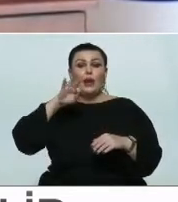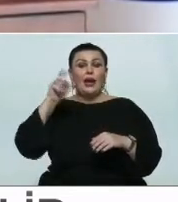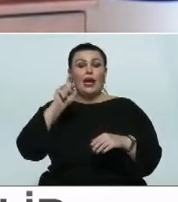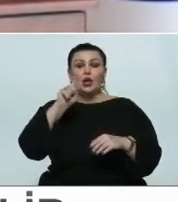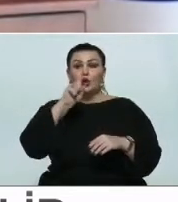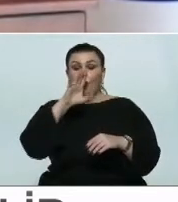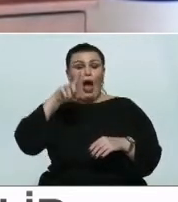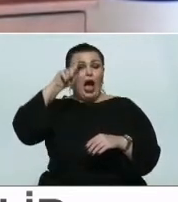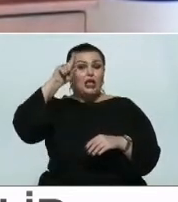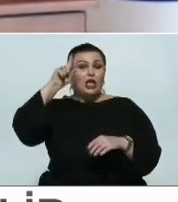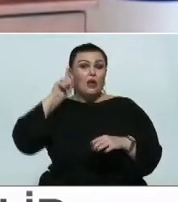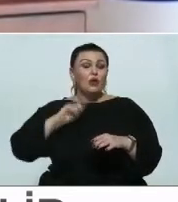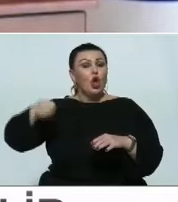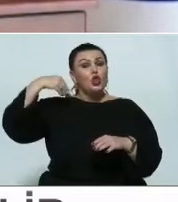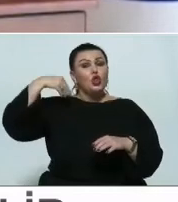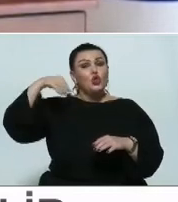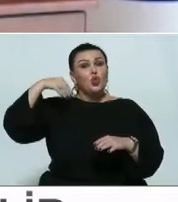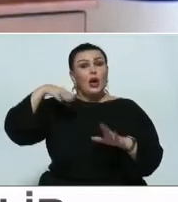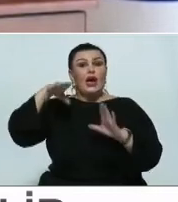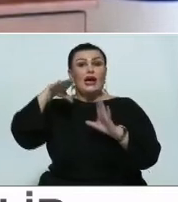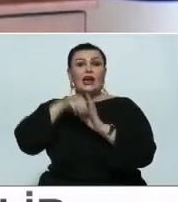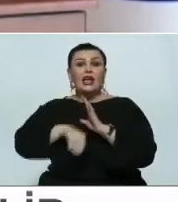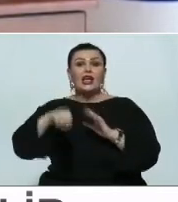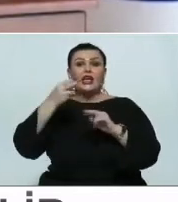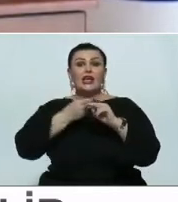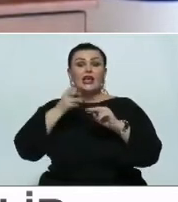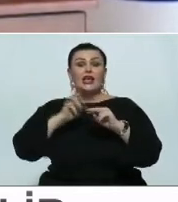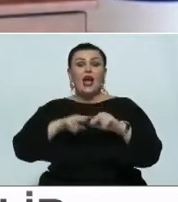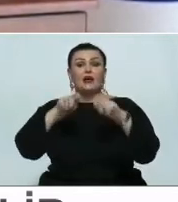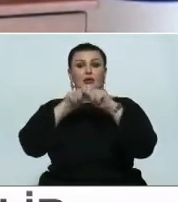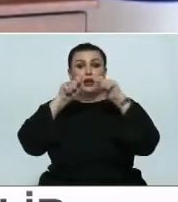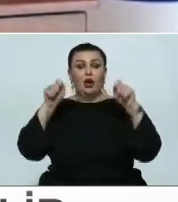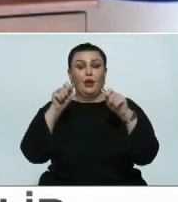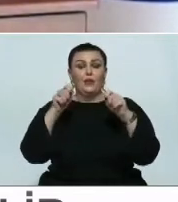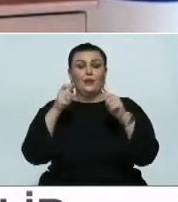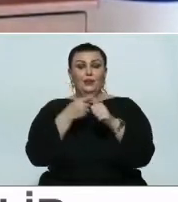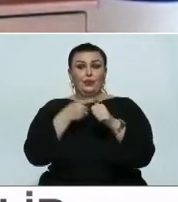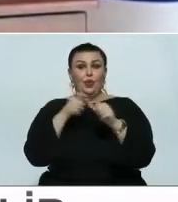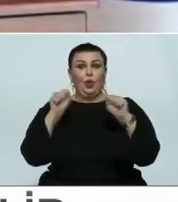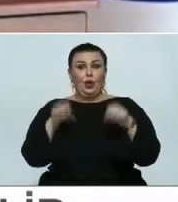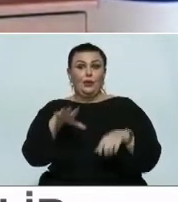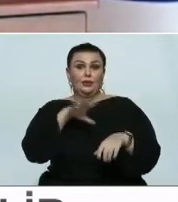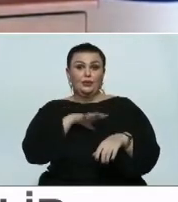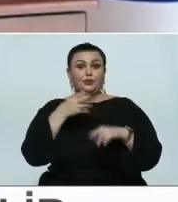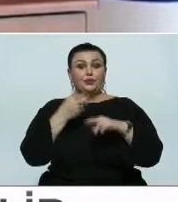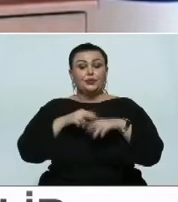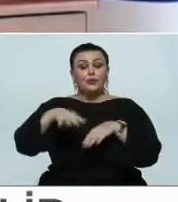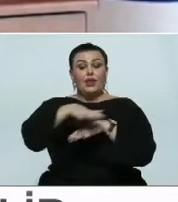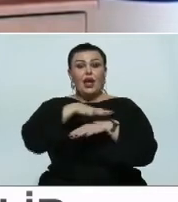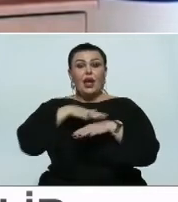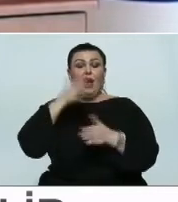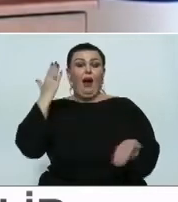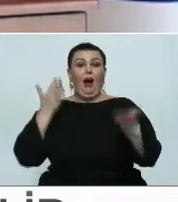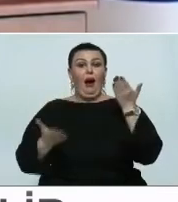Türkiye Cumhuriyeti üssü, Türk üssü gündeme gelebilir. Bu süreç içerisinde Ermenistan